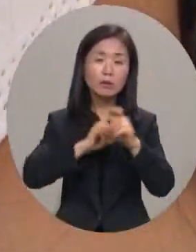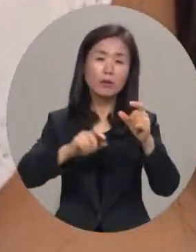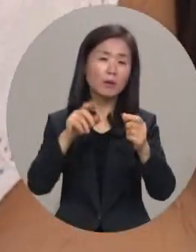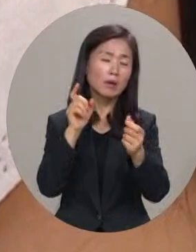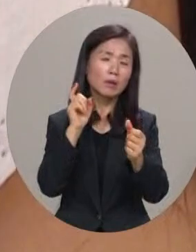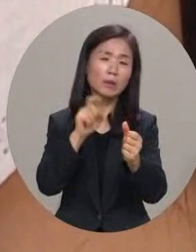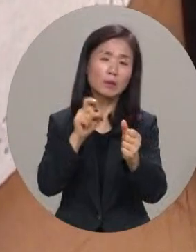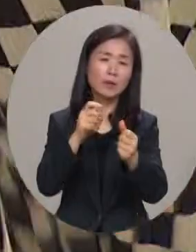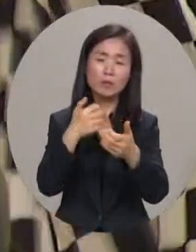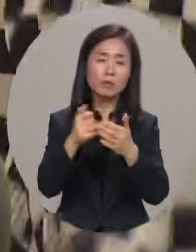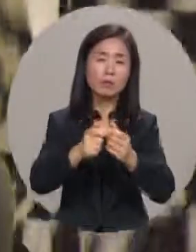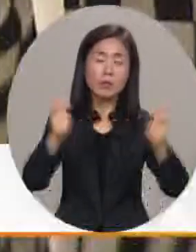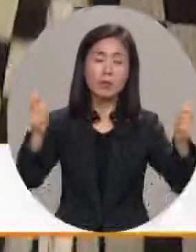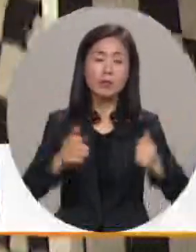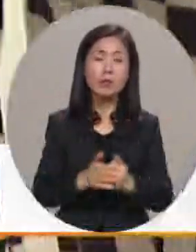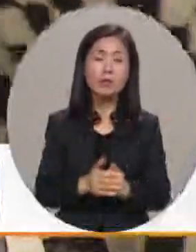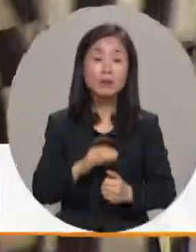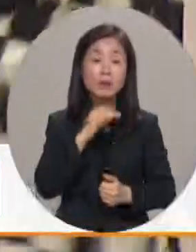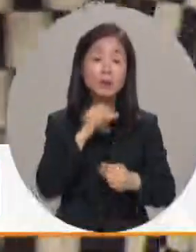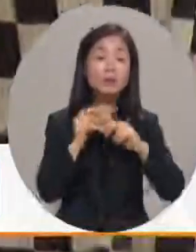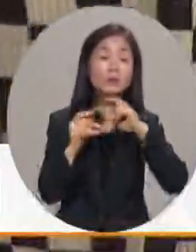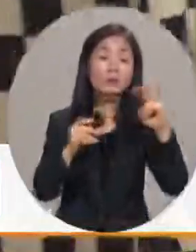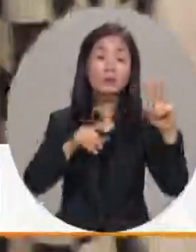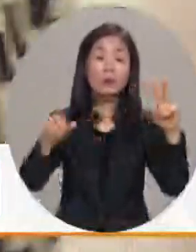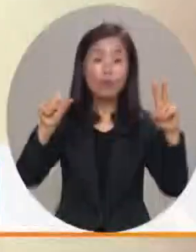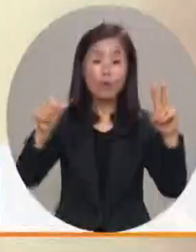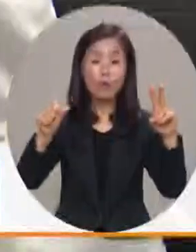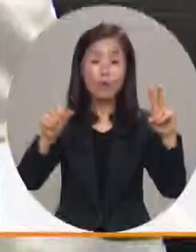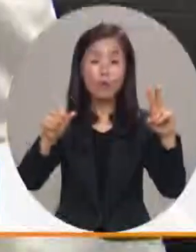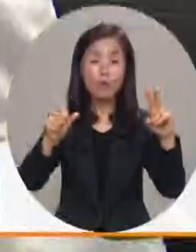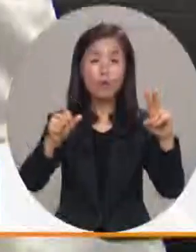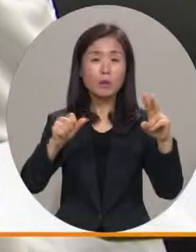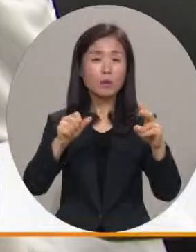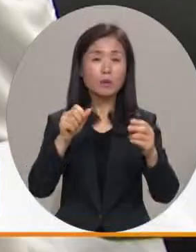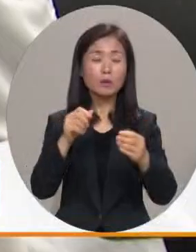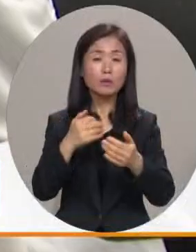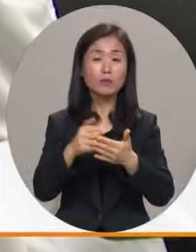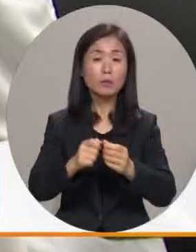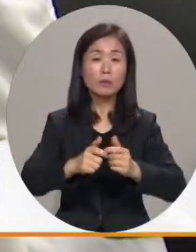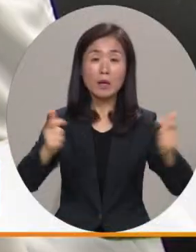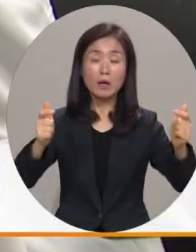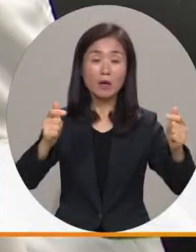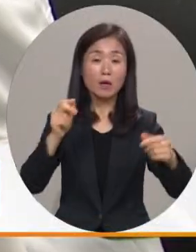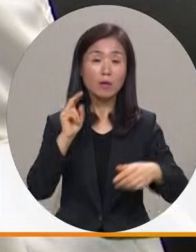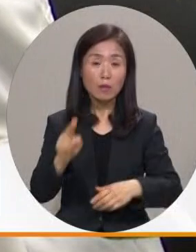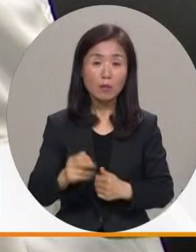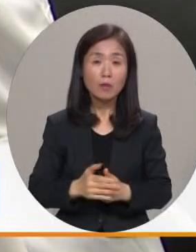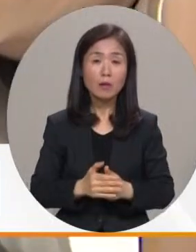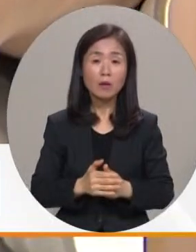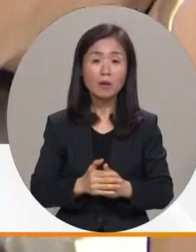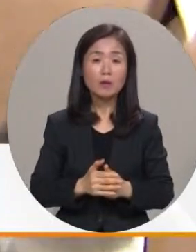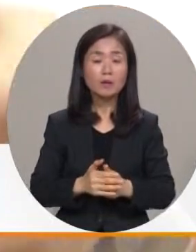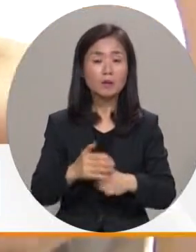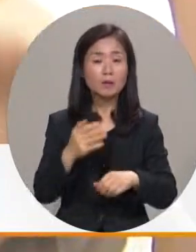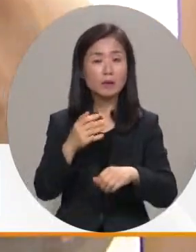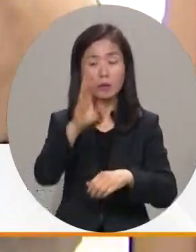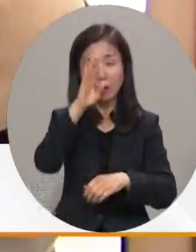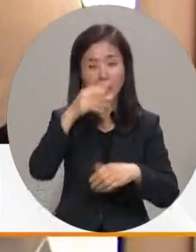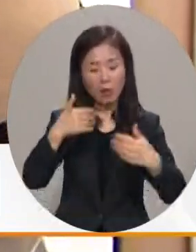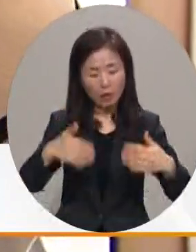설명했습니다 연령대별로는 2에서 5세의 증가율이 가장 높았고 중증 환자보다 경증 환자의